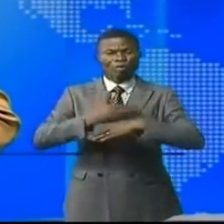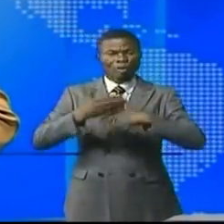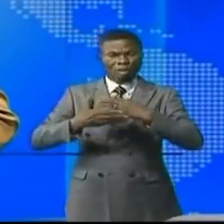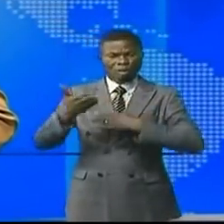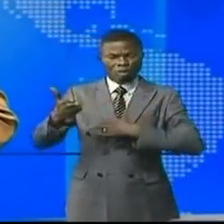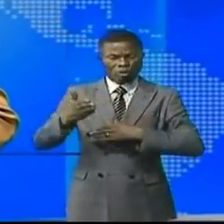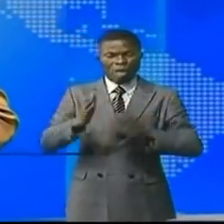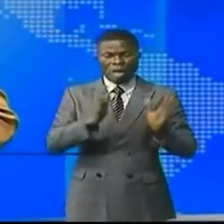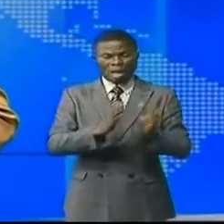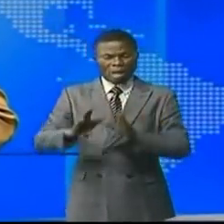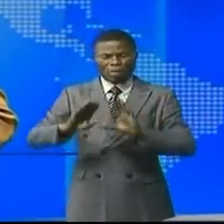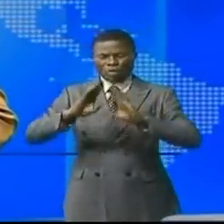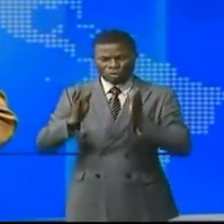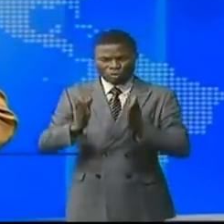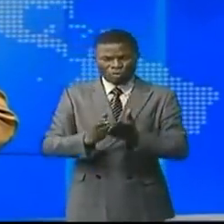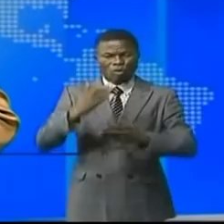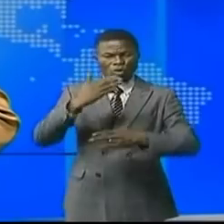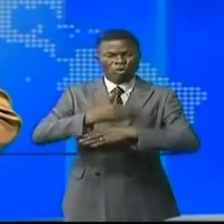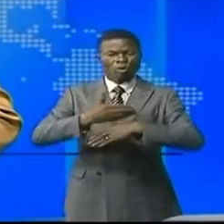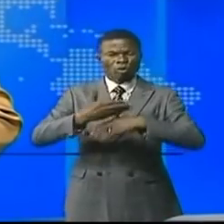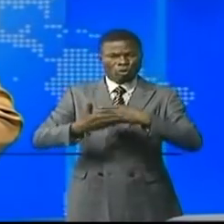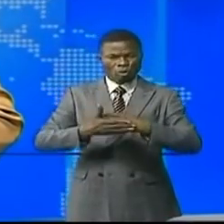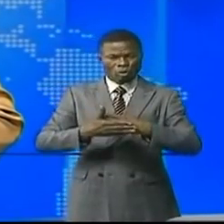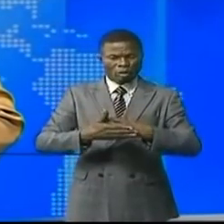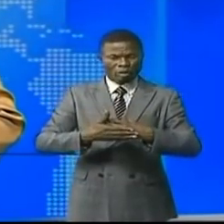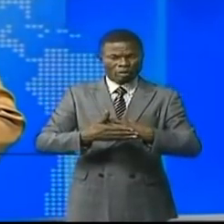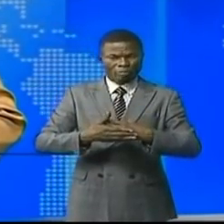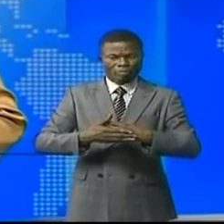dispositions pratiques pour l'implantation de